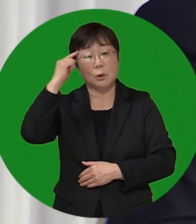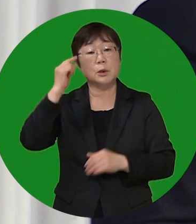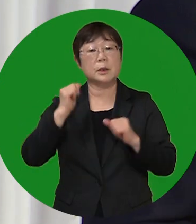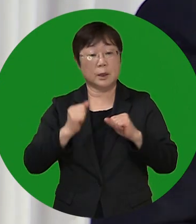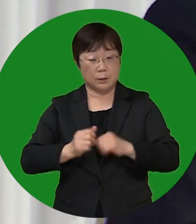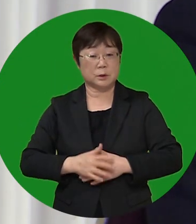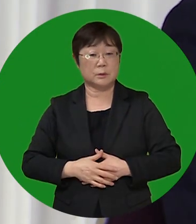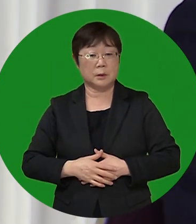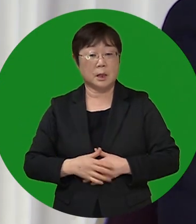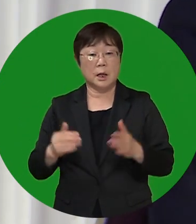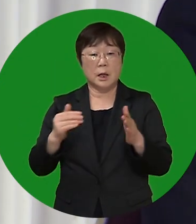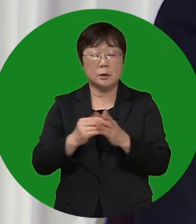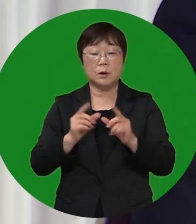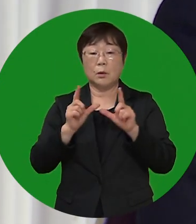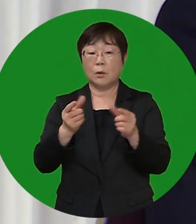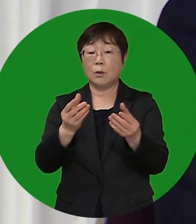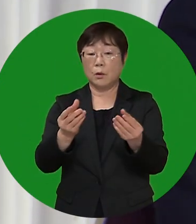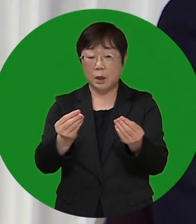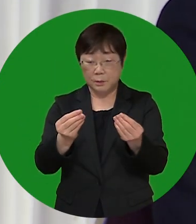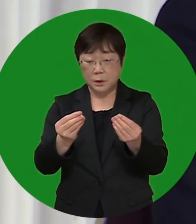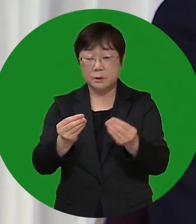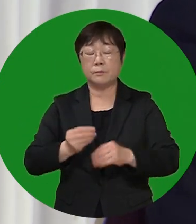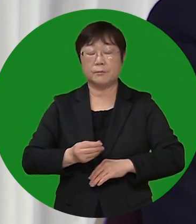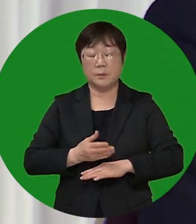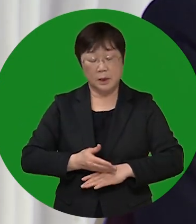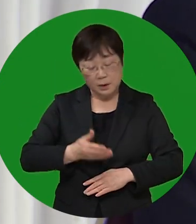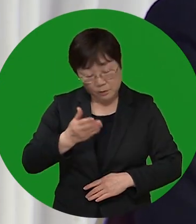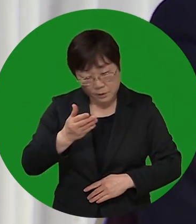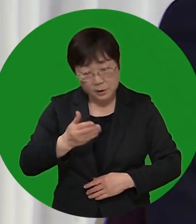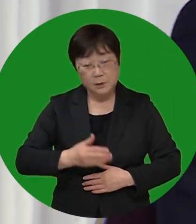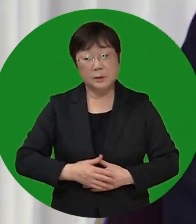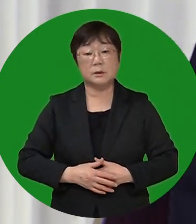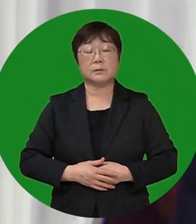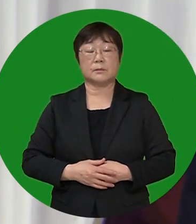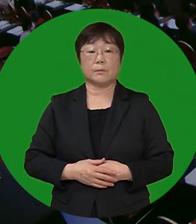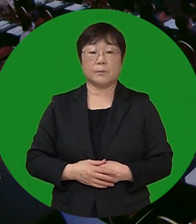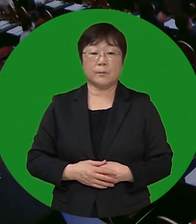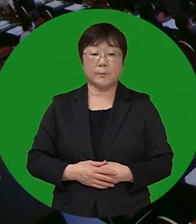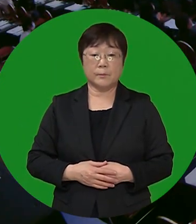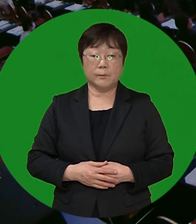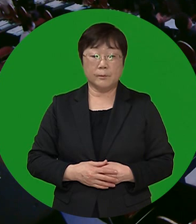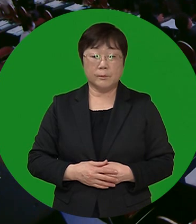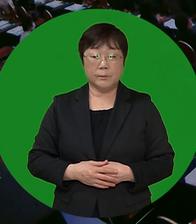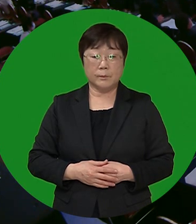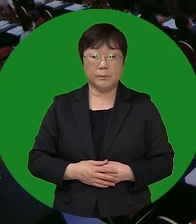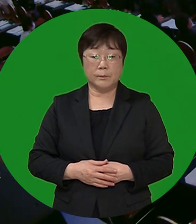思っております以上で報告を終わらせておきますご静聴ありがとうございました